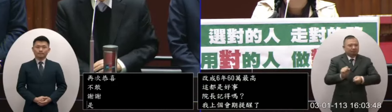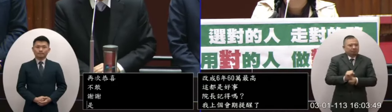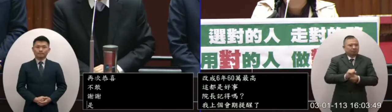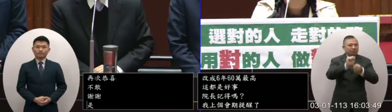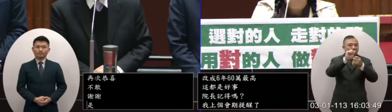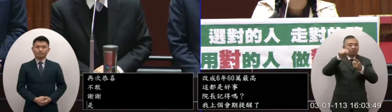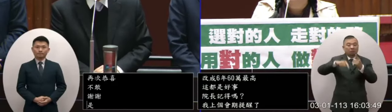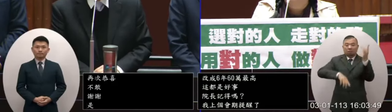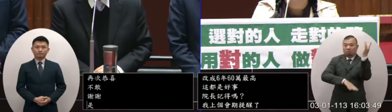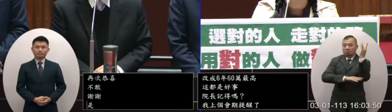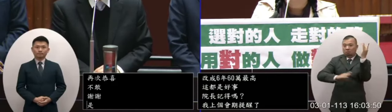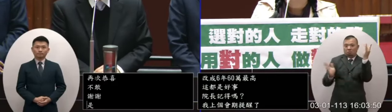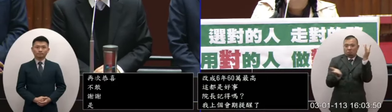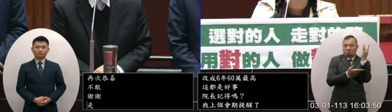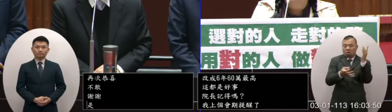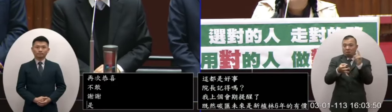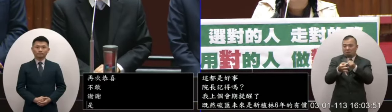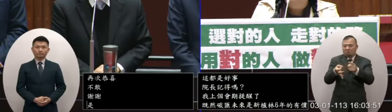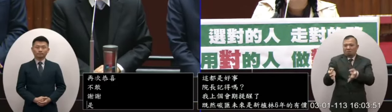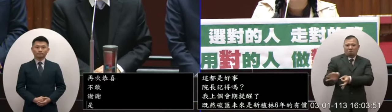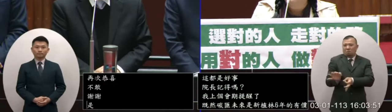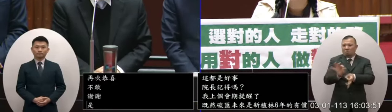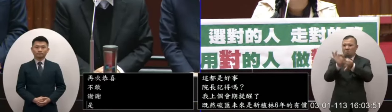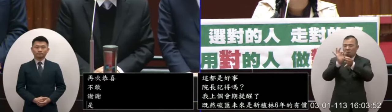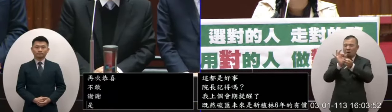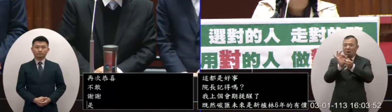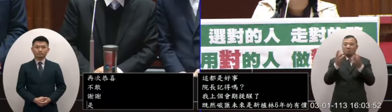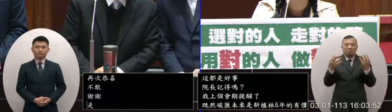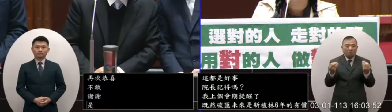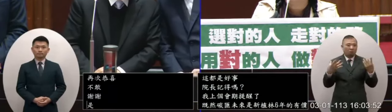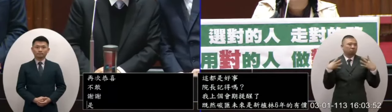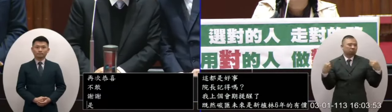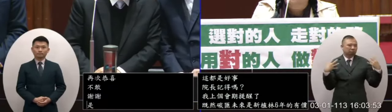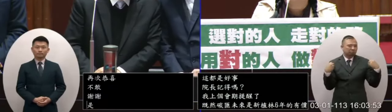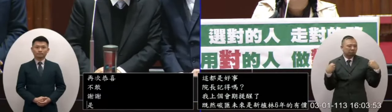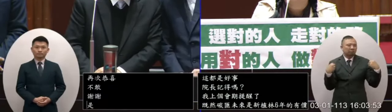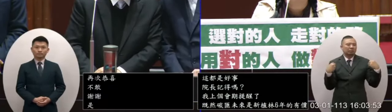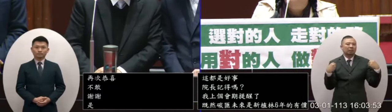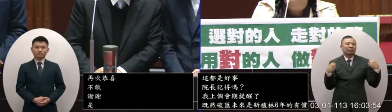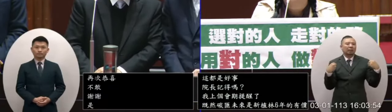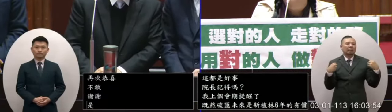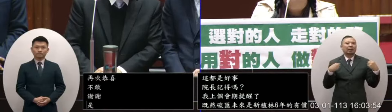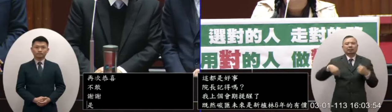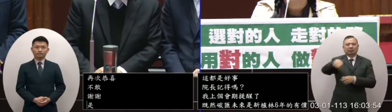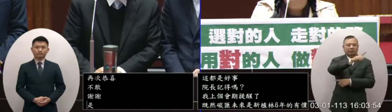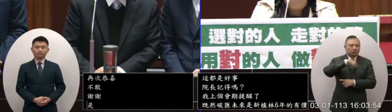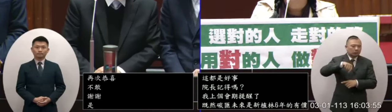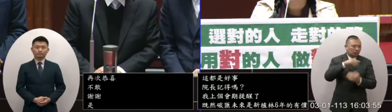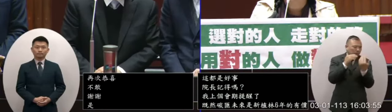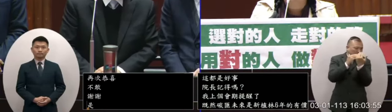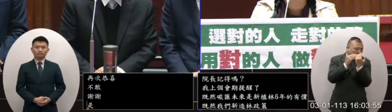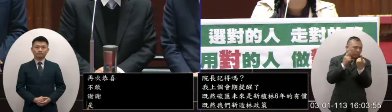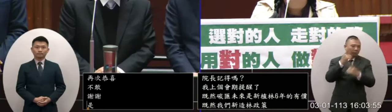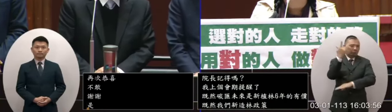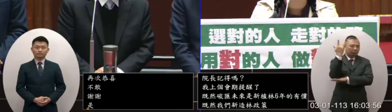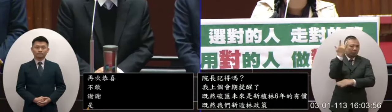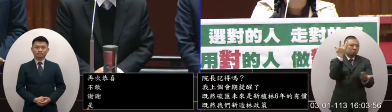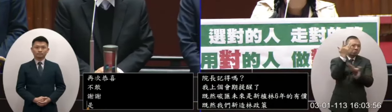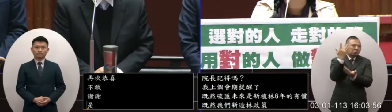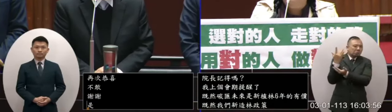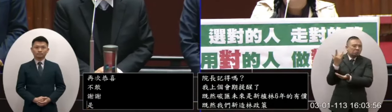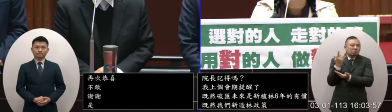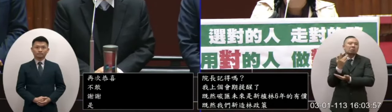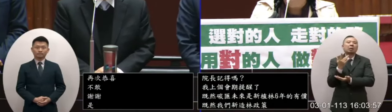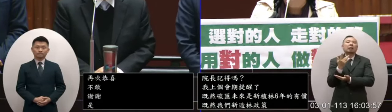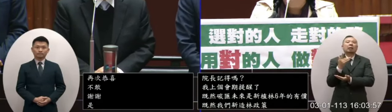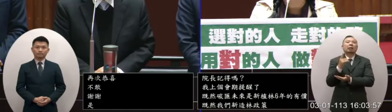禁伐补偿金不提高，恐怕会面临许多人砍树造林。那如果我们